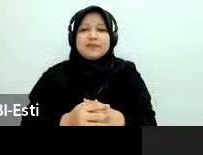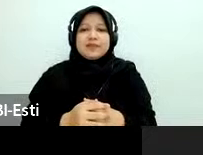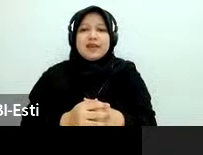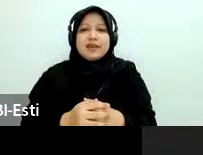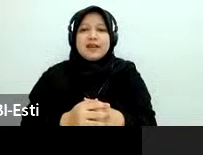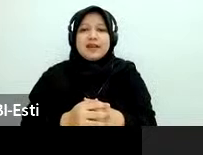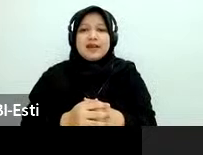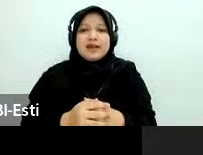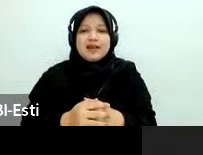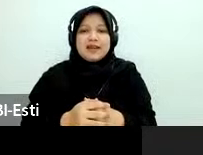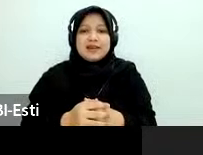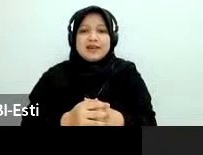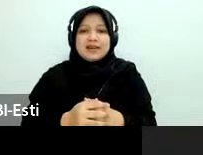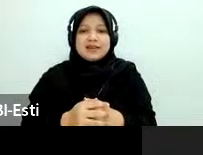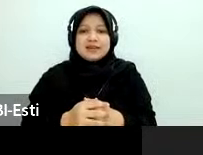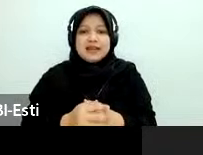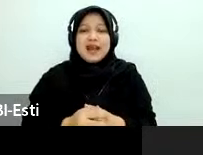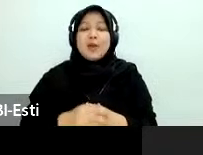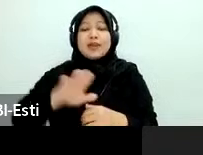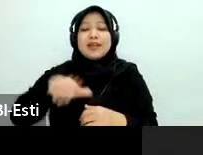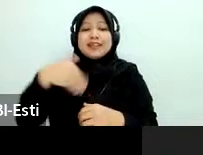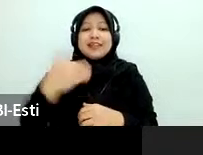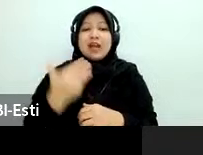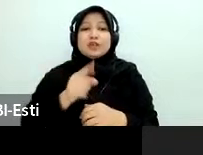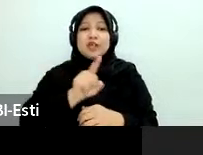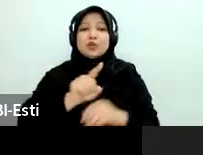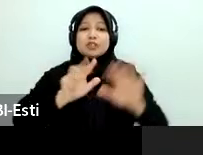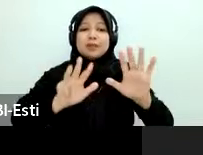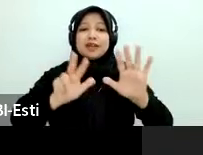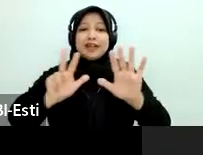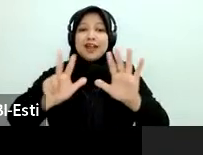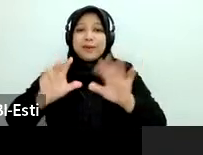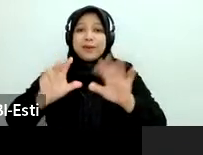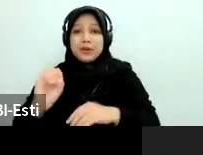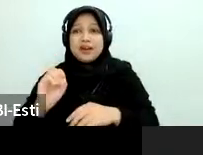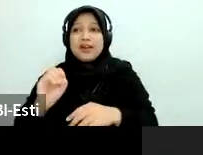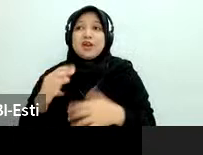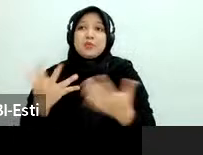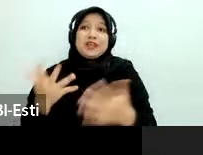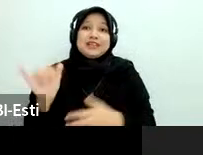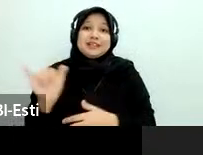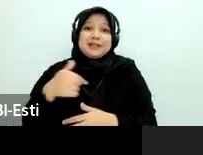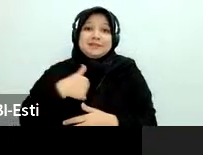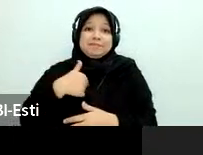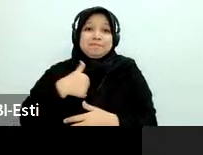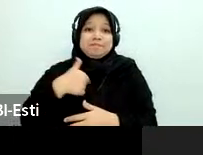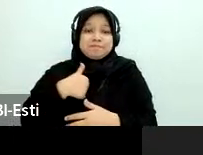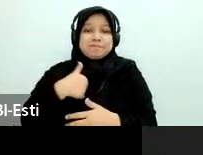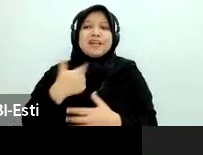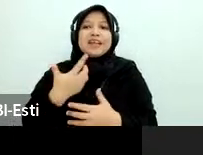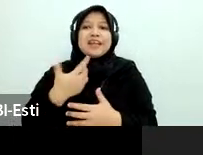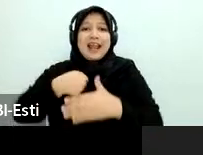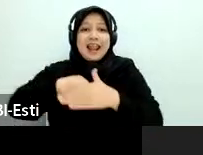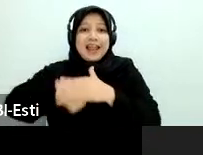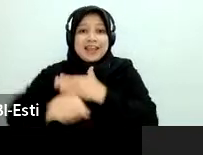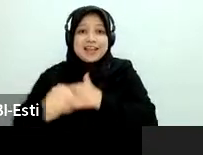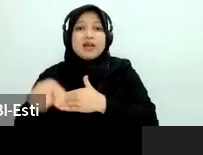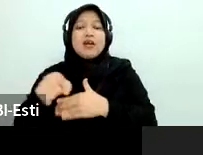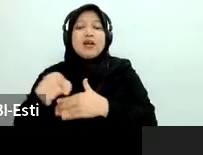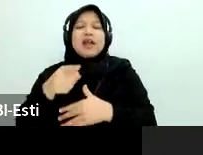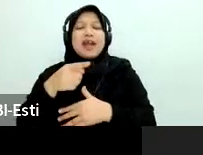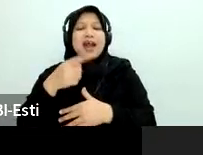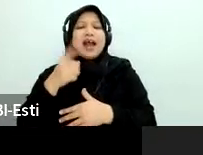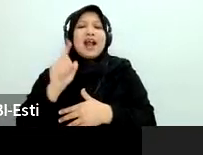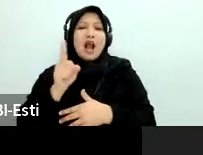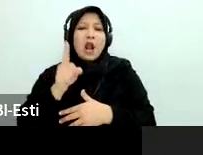yang lahir setelah pasca 80-an mungkin seperti kita saya maksudnya akan merasa asing dengan kata-kata yang digunakan dalam